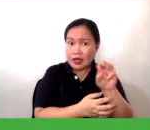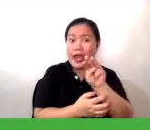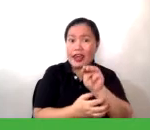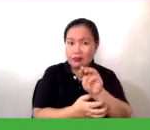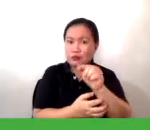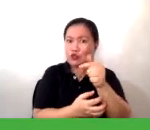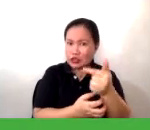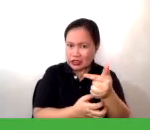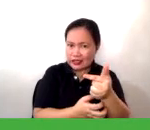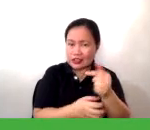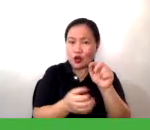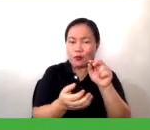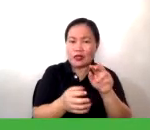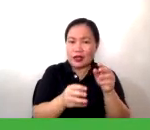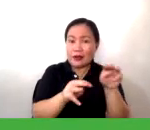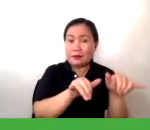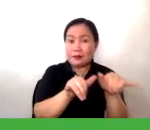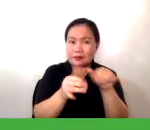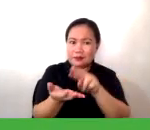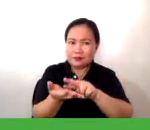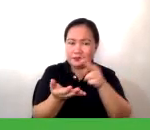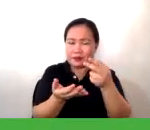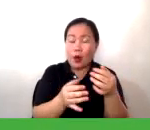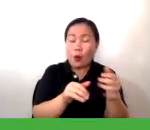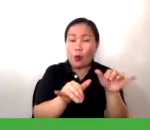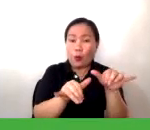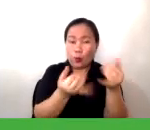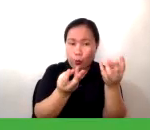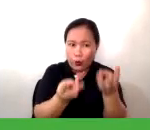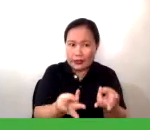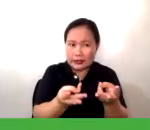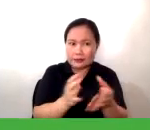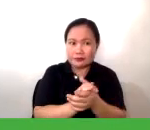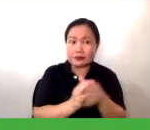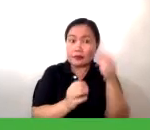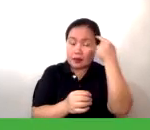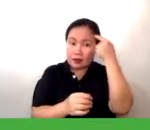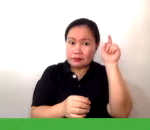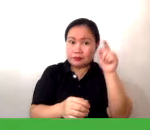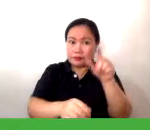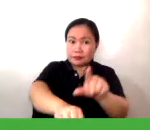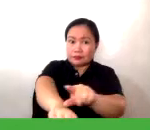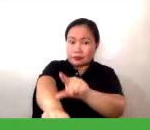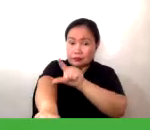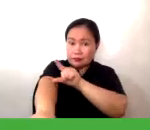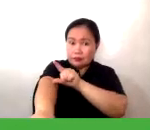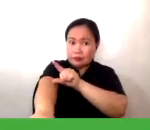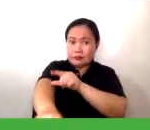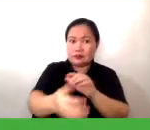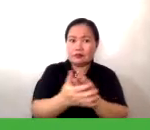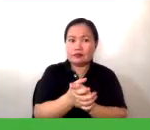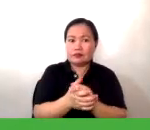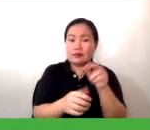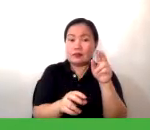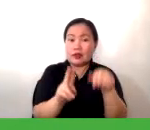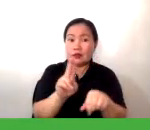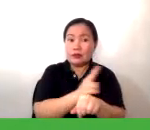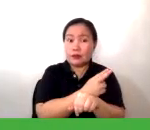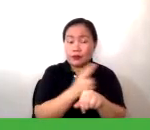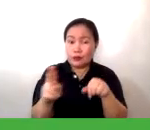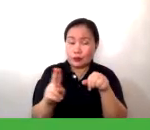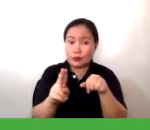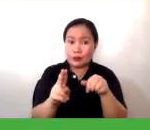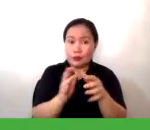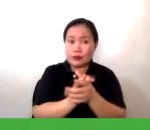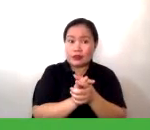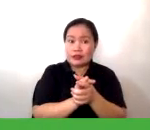250 milligrams lang, 'di ba? So, yun yung weight. Okay? And then for length, 'di ba? Dito natin ginagamit